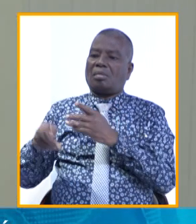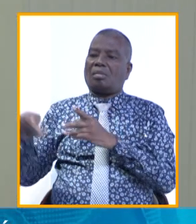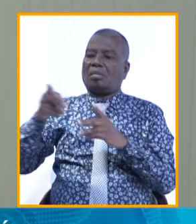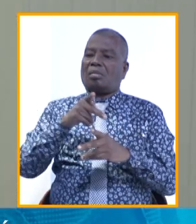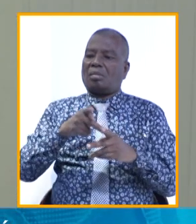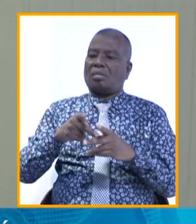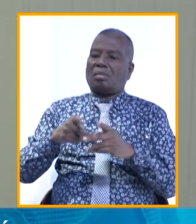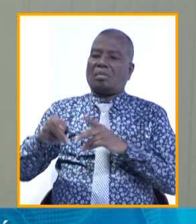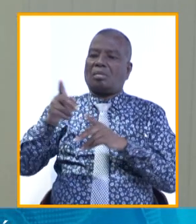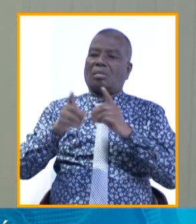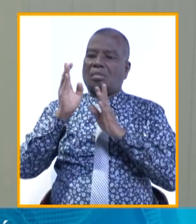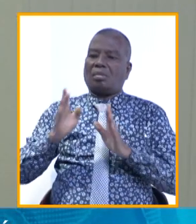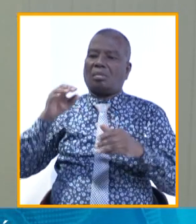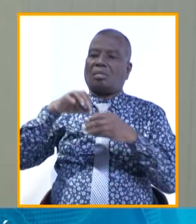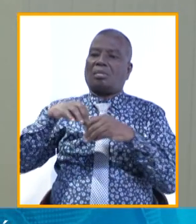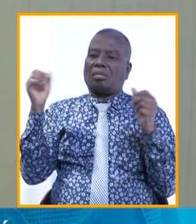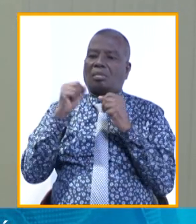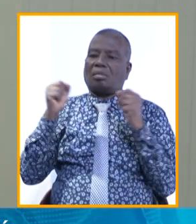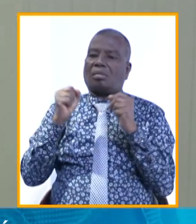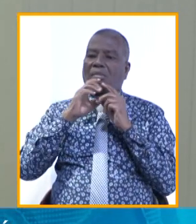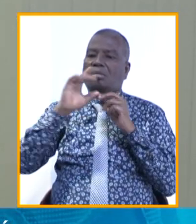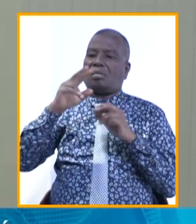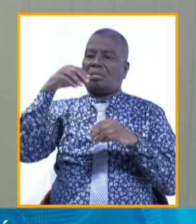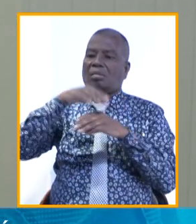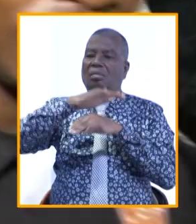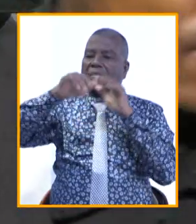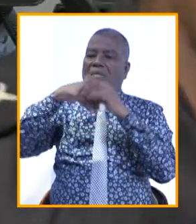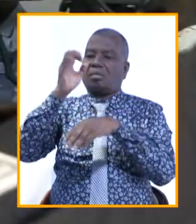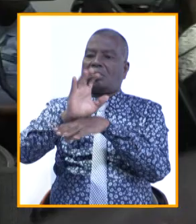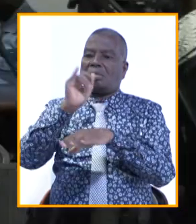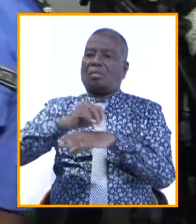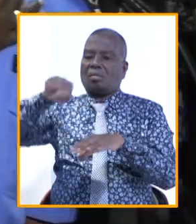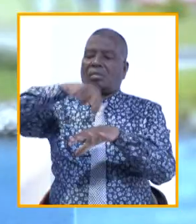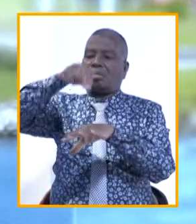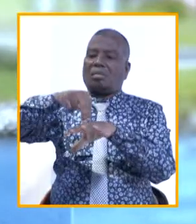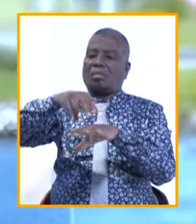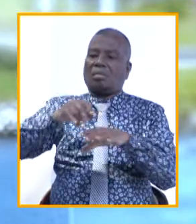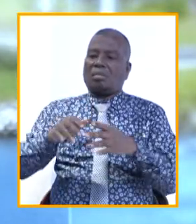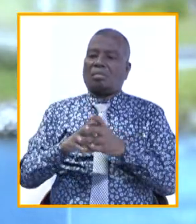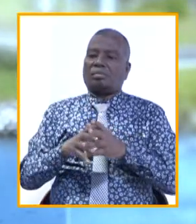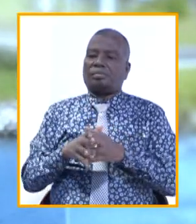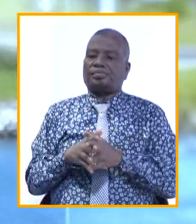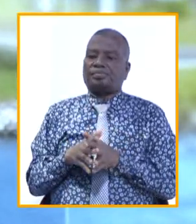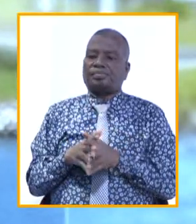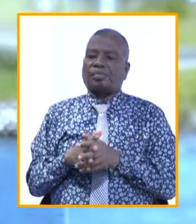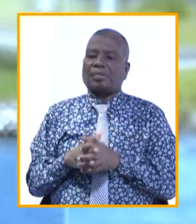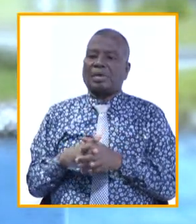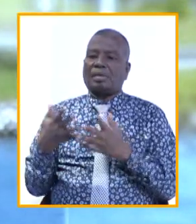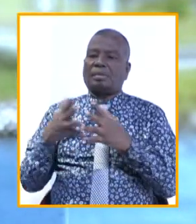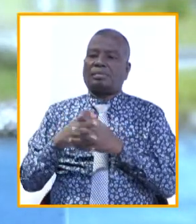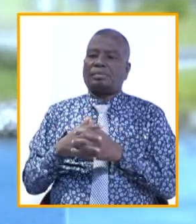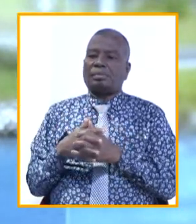de la police nationale, dans un climat de sérénité sur l'ensemble du territoire national. Voilà des précisions de